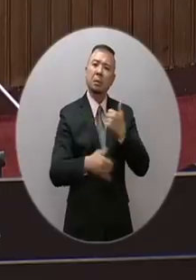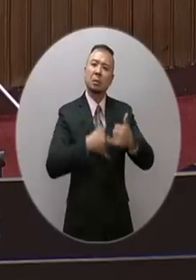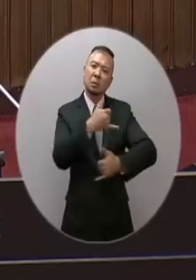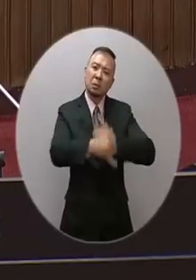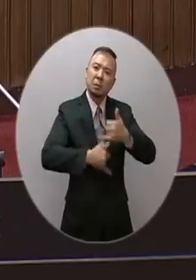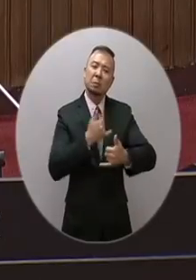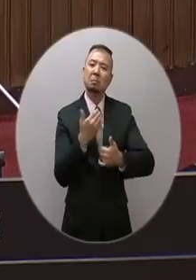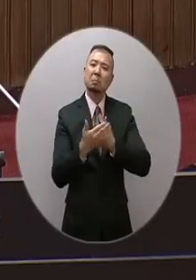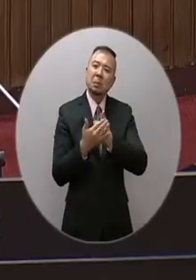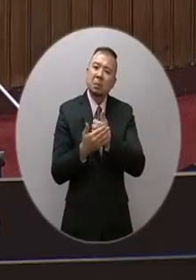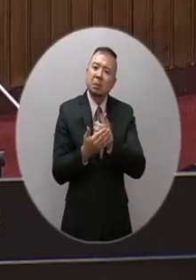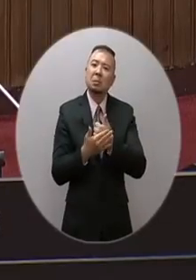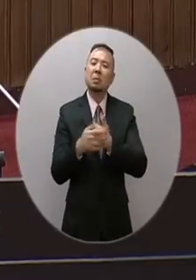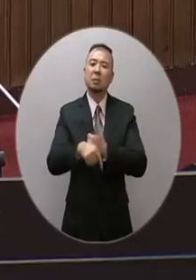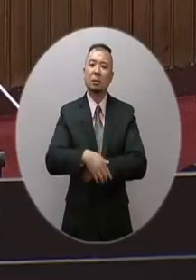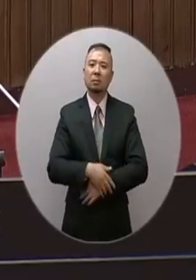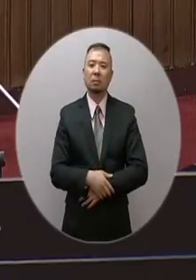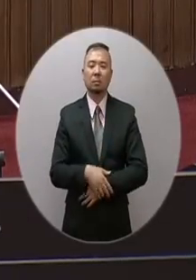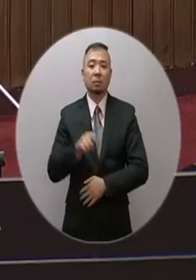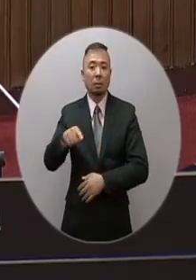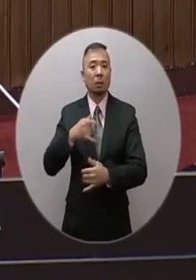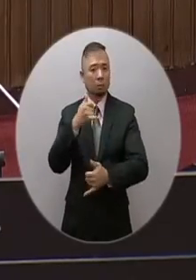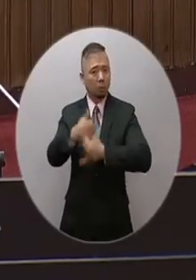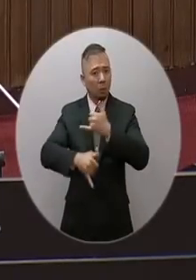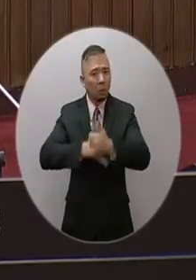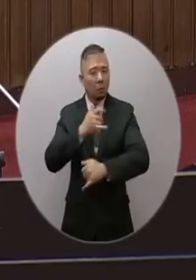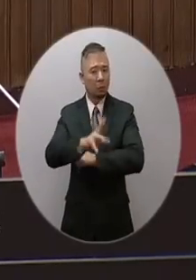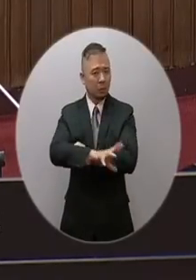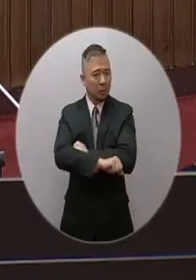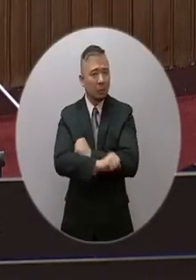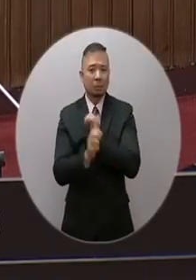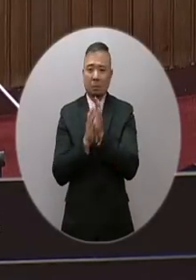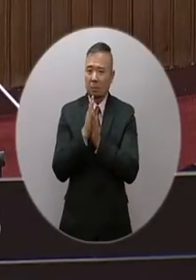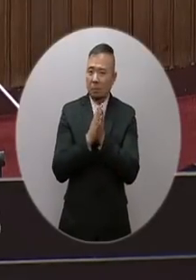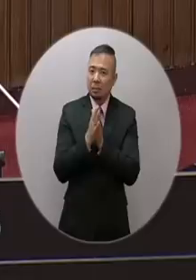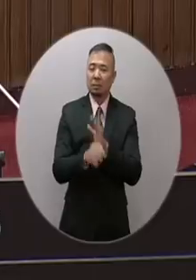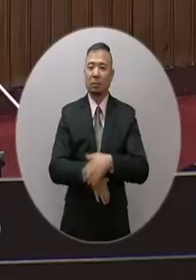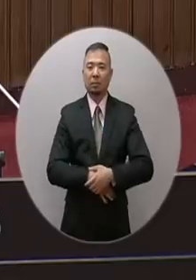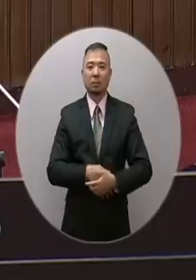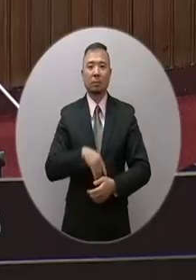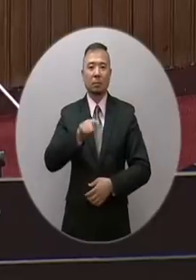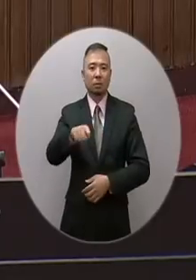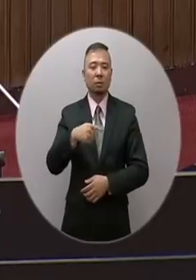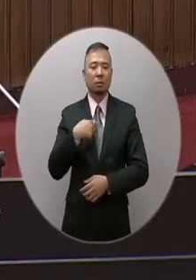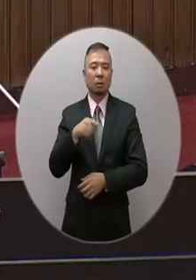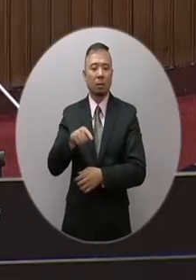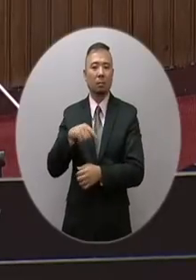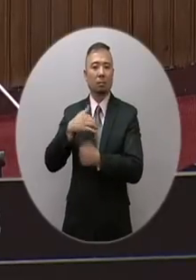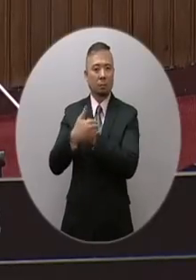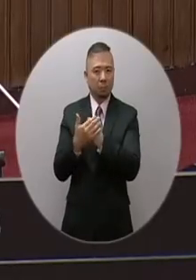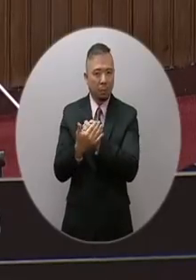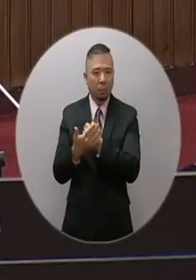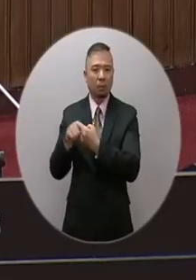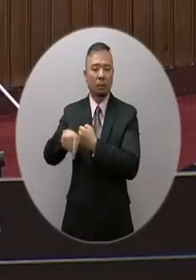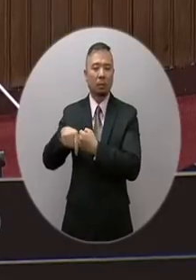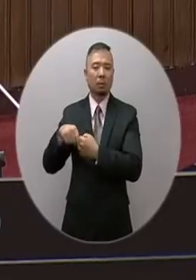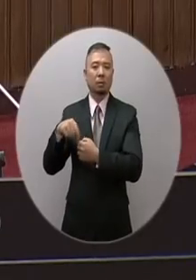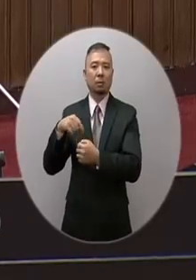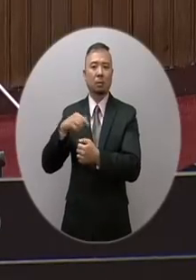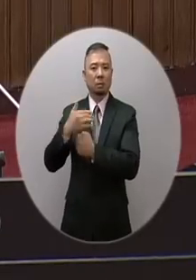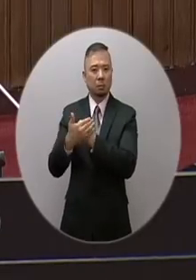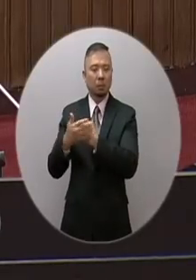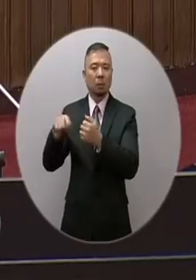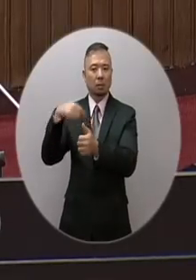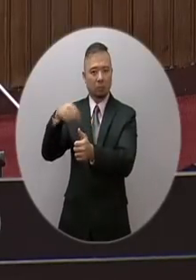以为生活求生存为基础，进而保民、养民、教民、安民，